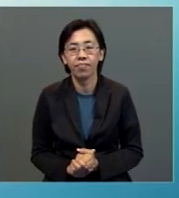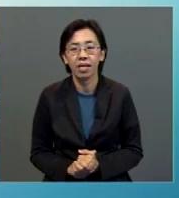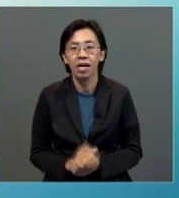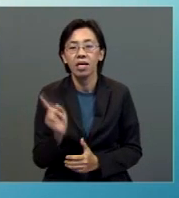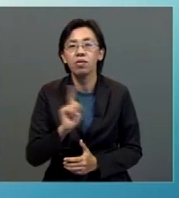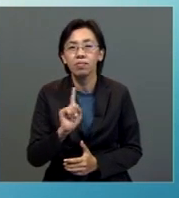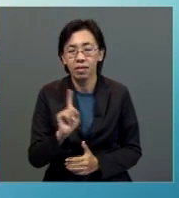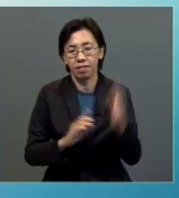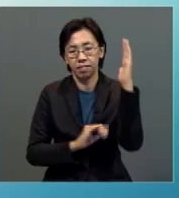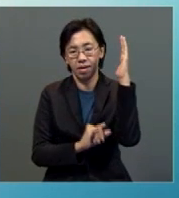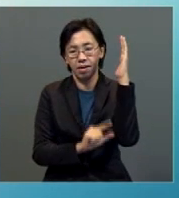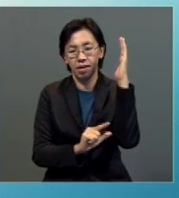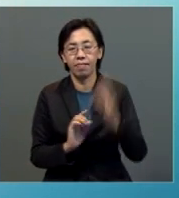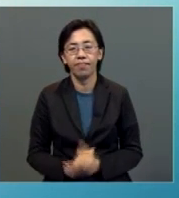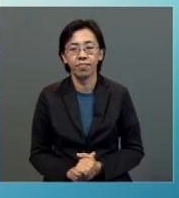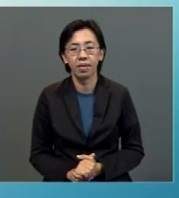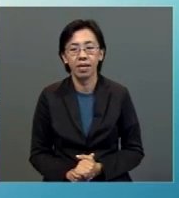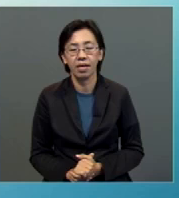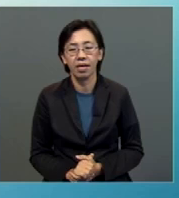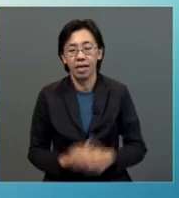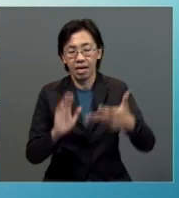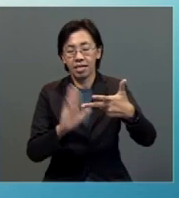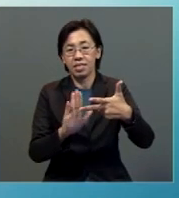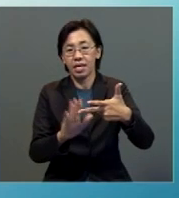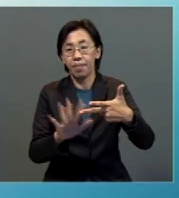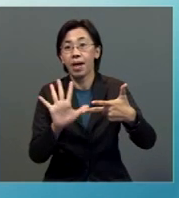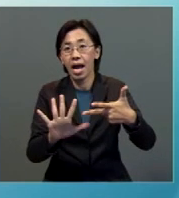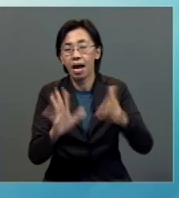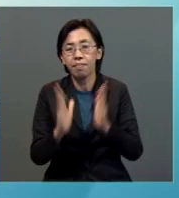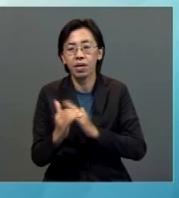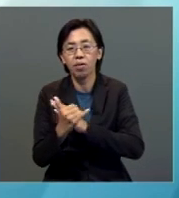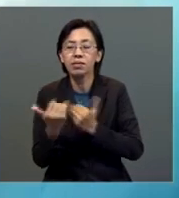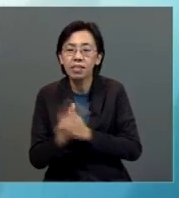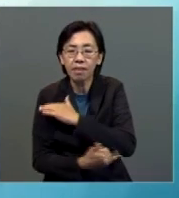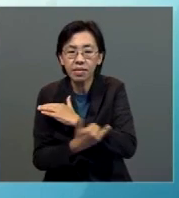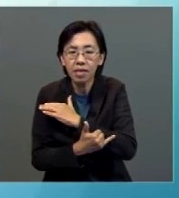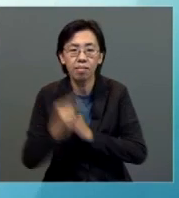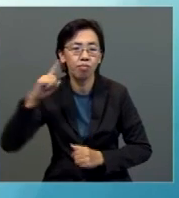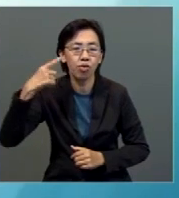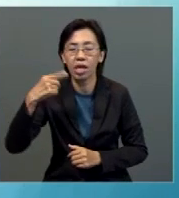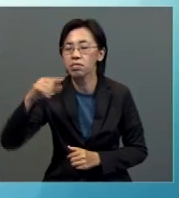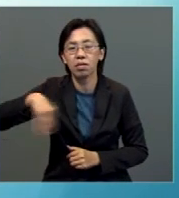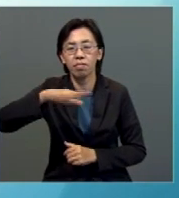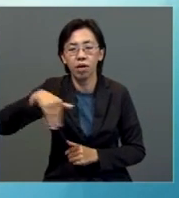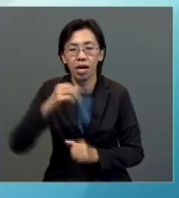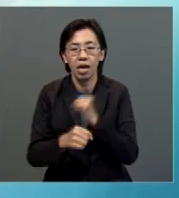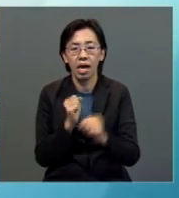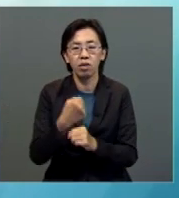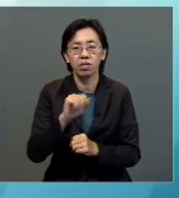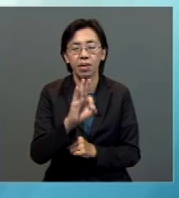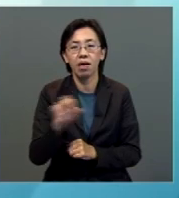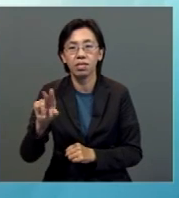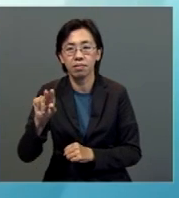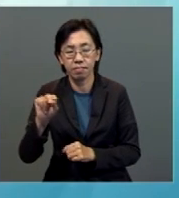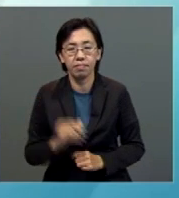ลานะครับอีก5รายเป็นคนต่างด้าวนะครับเป็นเพศหญิงทั้งสิ้นนะครับอายุ19ถึง